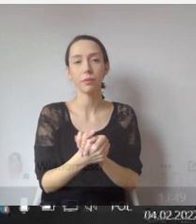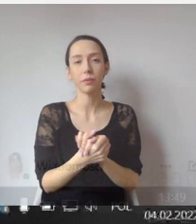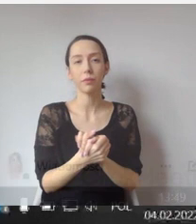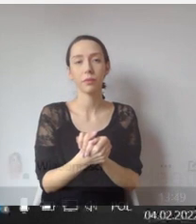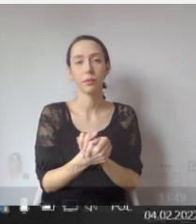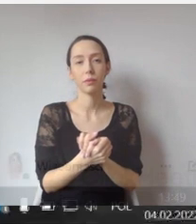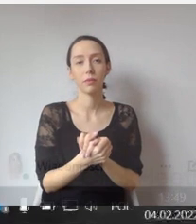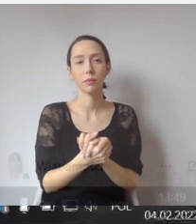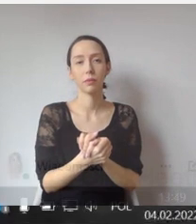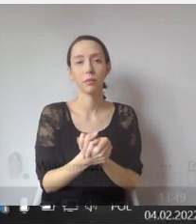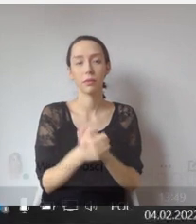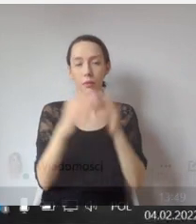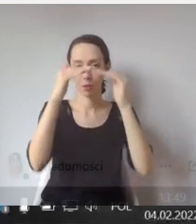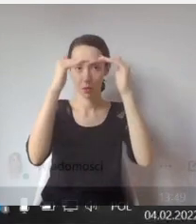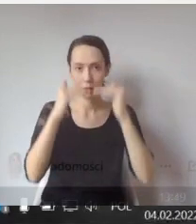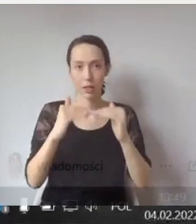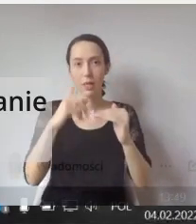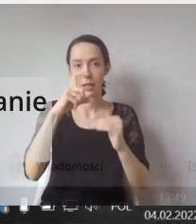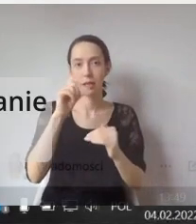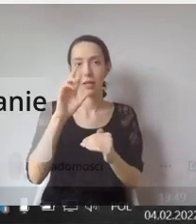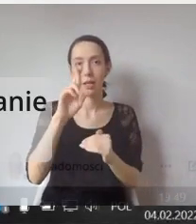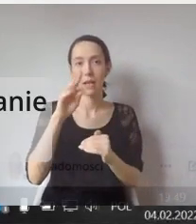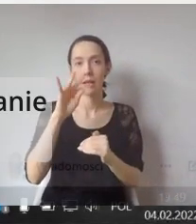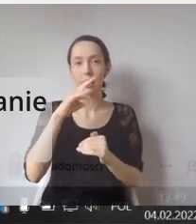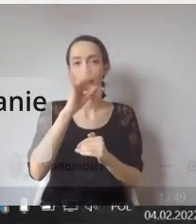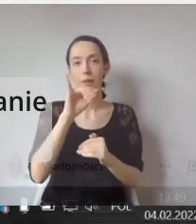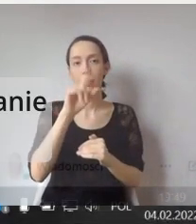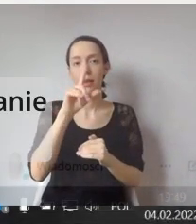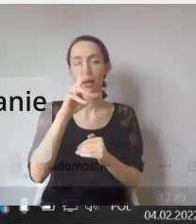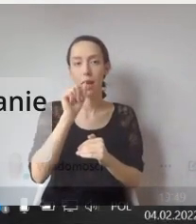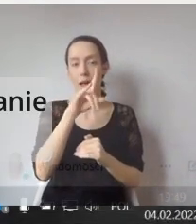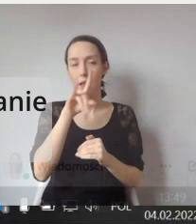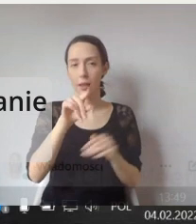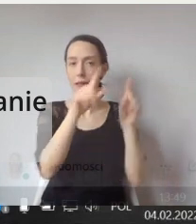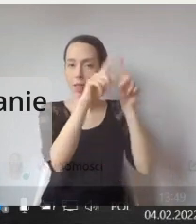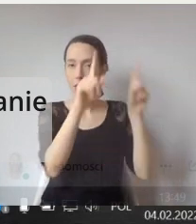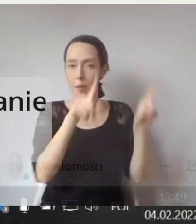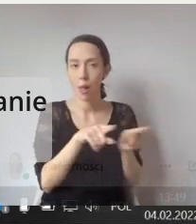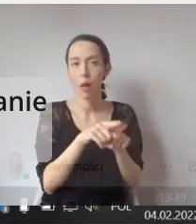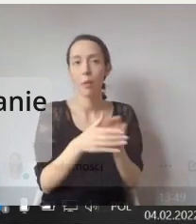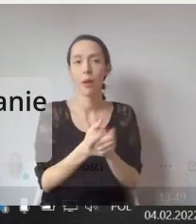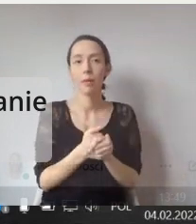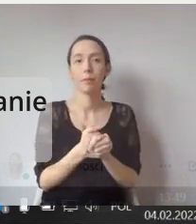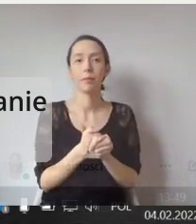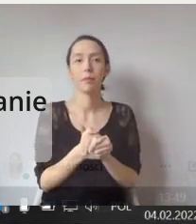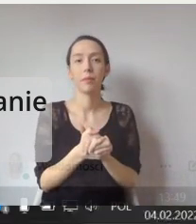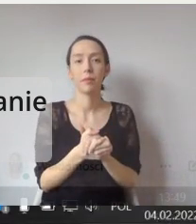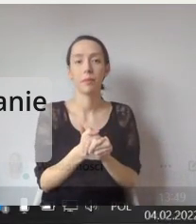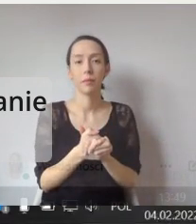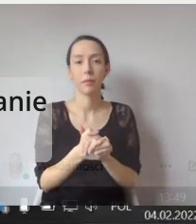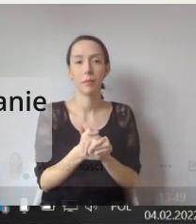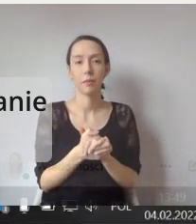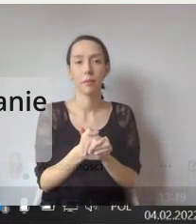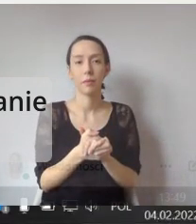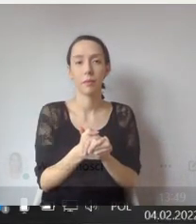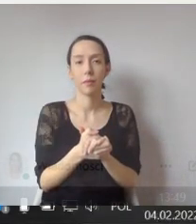dodanie licencji i certyfikatów. Też dodajemy je po prostu w taki prosty sposób przez dodanie plusem.